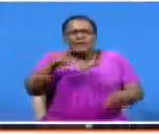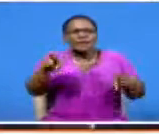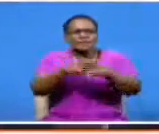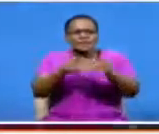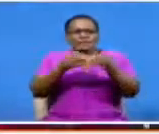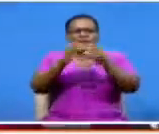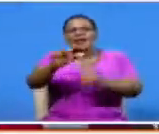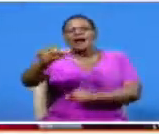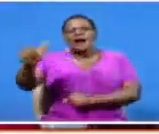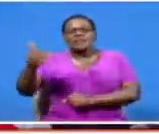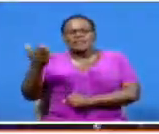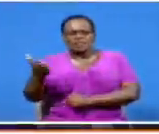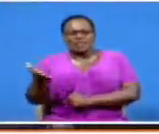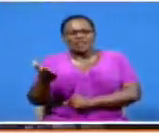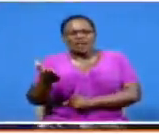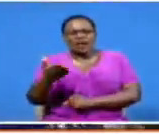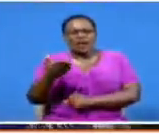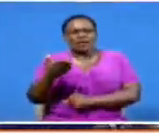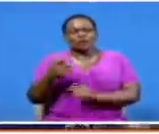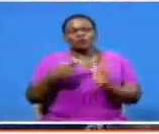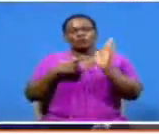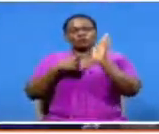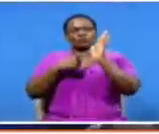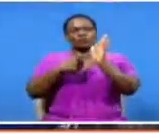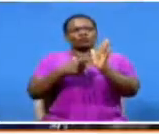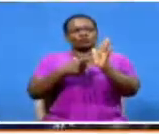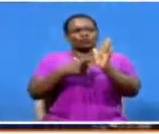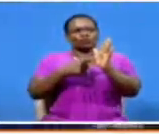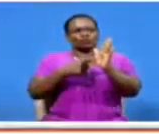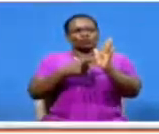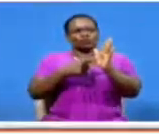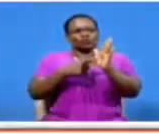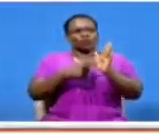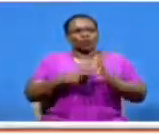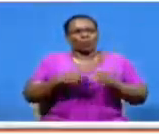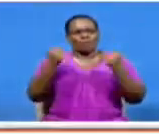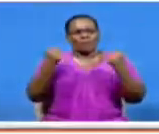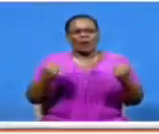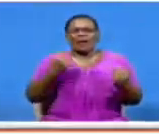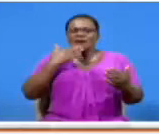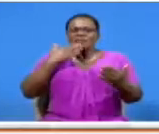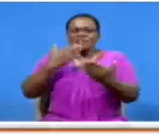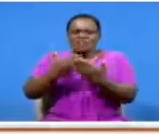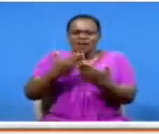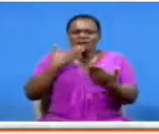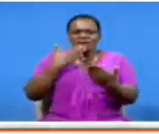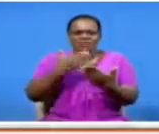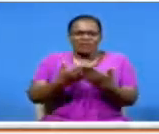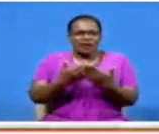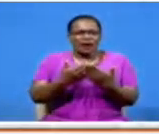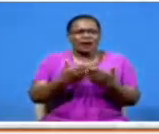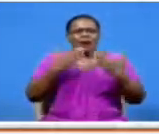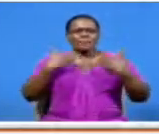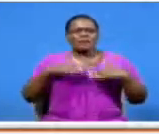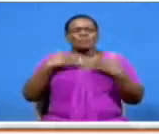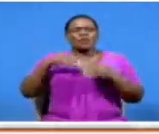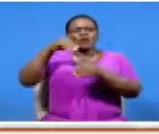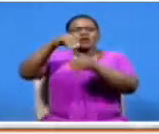na viongozi wengine wa Nyanza kuonyesha umuhimu wake. Nataka kutoa shukrani sana kwa wale ambao